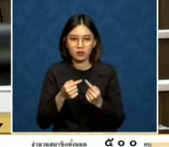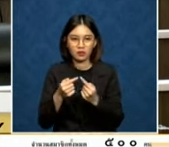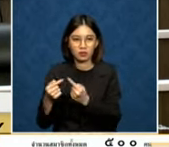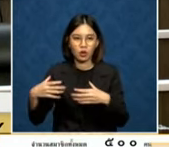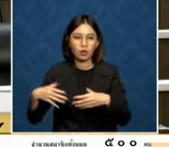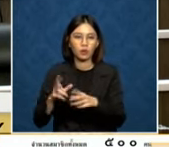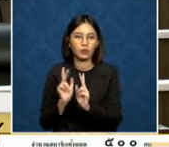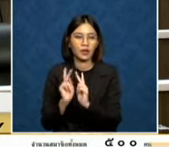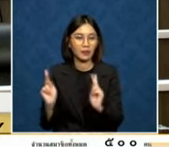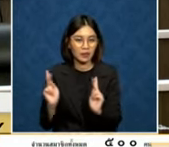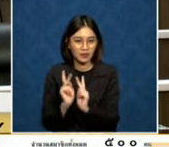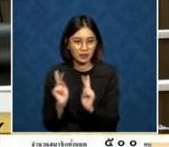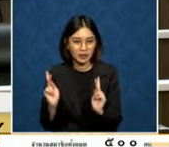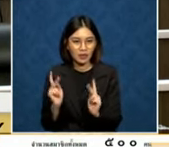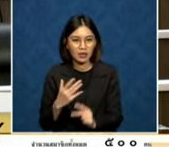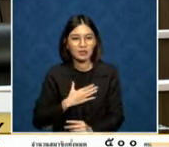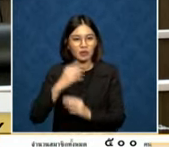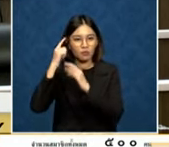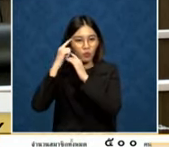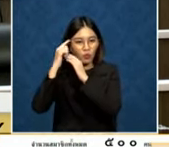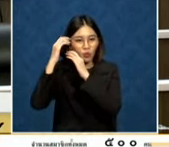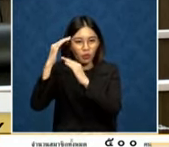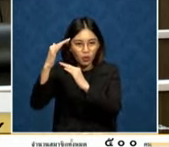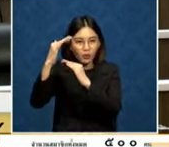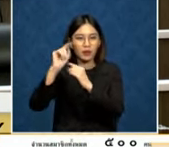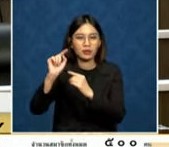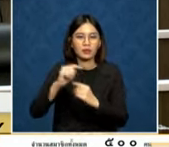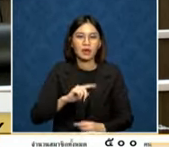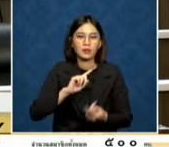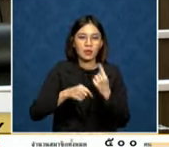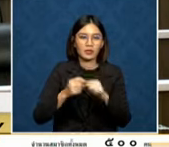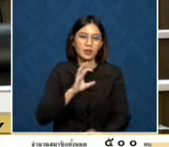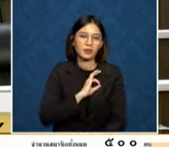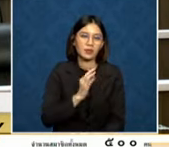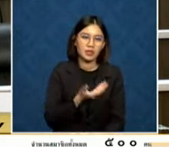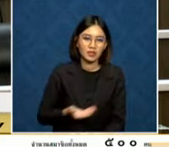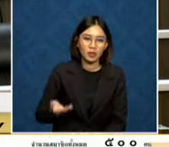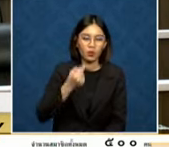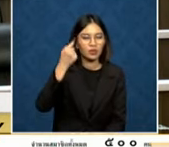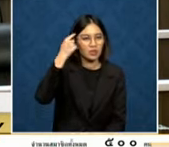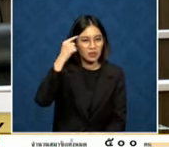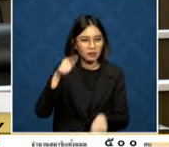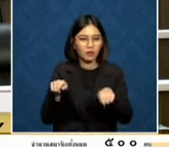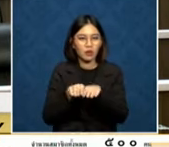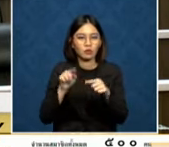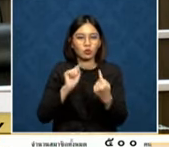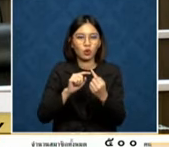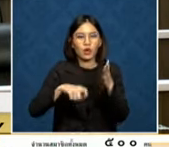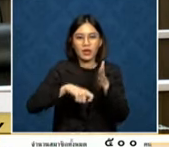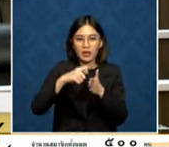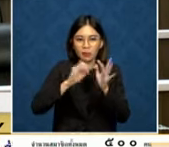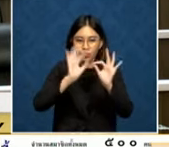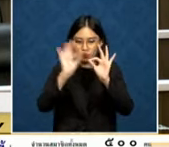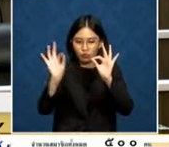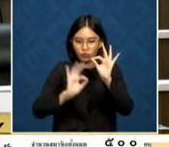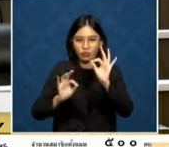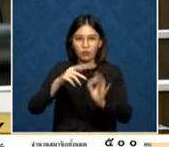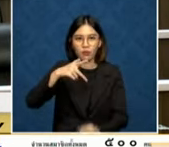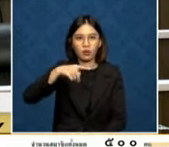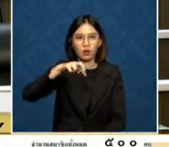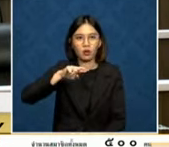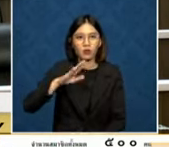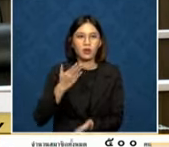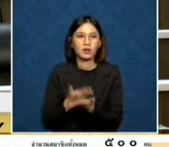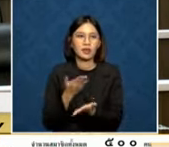ชั้นกรรมาธิการดิฉันหวังเป็นอย่างยิ่งค่ะว่าเพื่อนสมาชิกทุกท่านนะคะจะเห็นด้วยกับหลักการและเหตุผลในร่างพระราชบัญญัติ